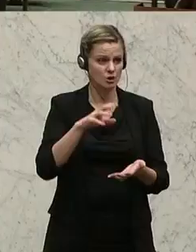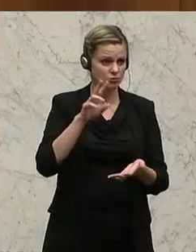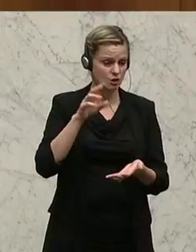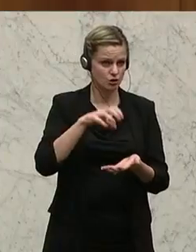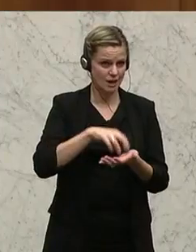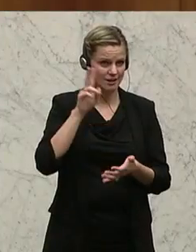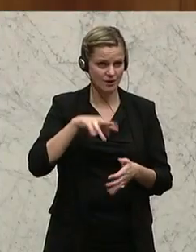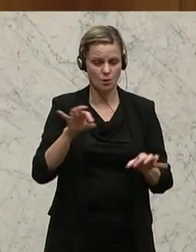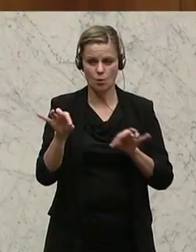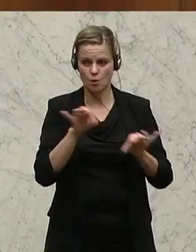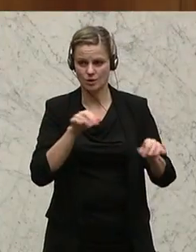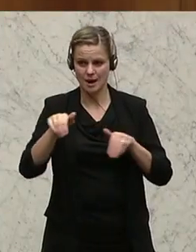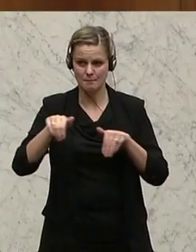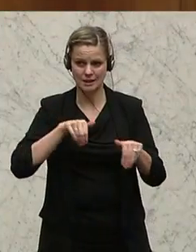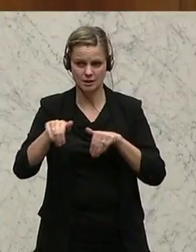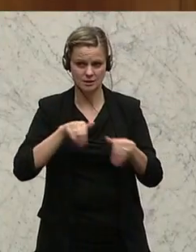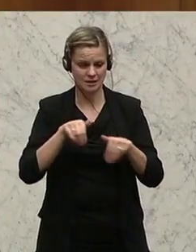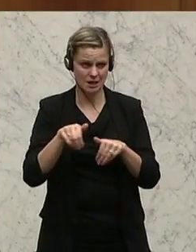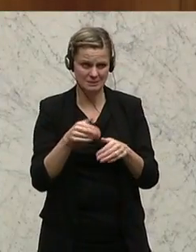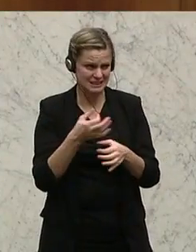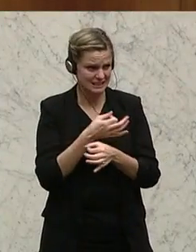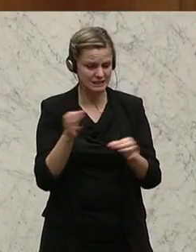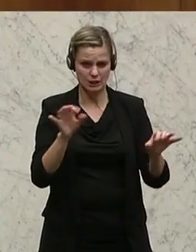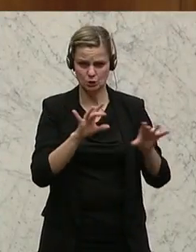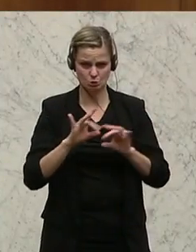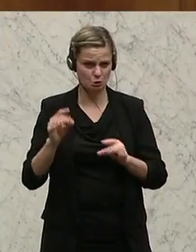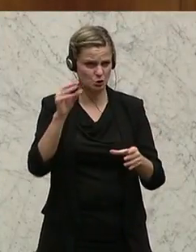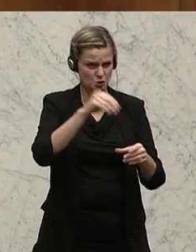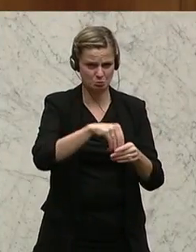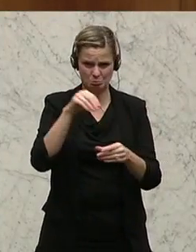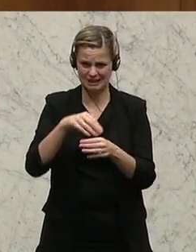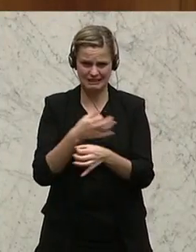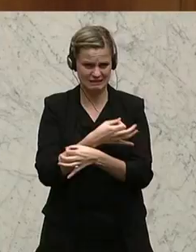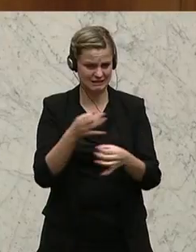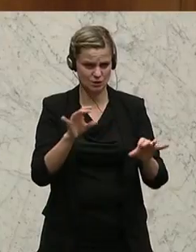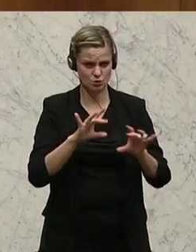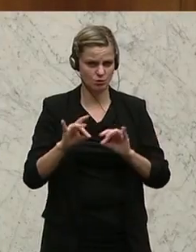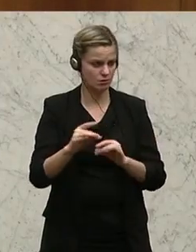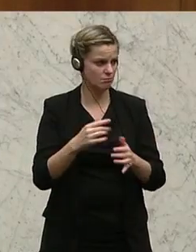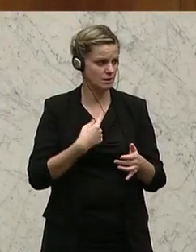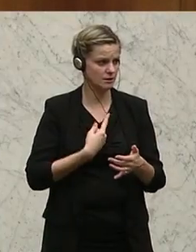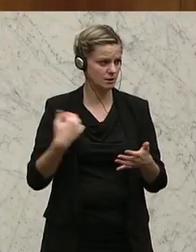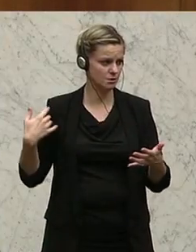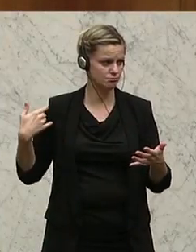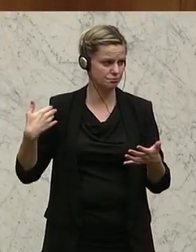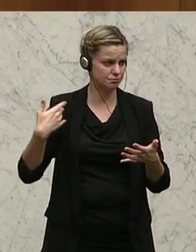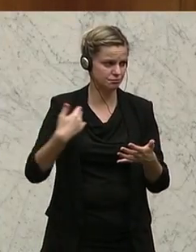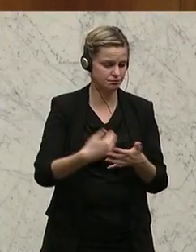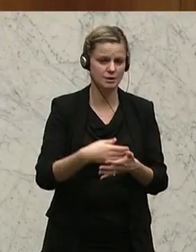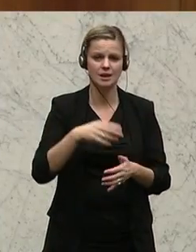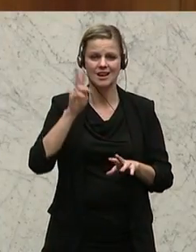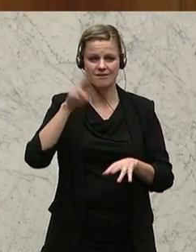diesem Frauenhaus etwas zu tun, weder mit Spenden noch mit sonstigen Dingen. Ich selbst bin seit vielen, vielen Jahren bei den